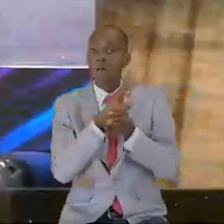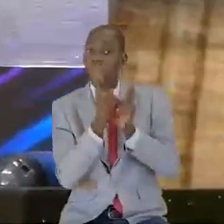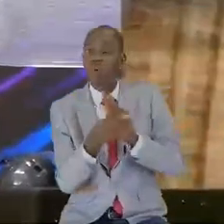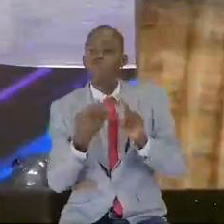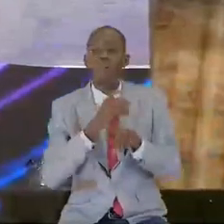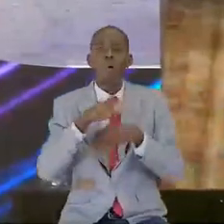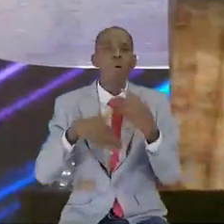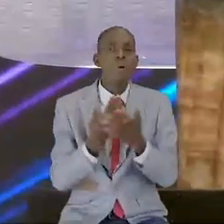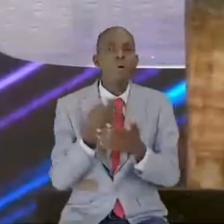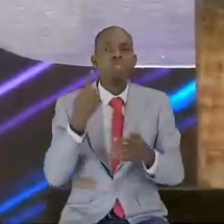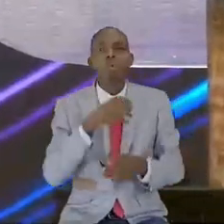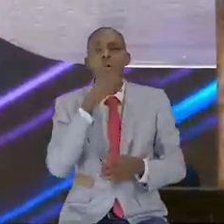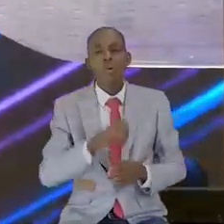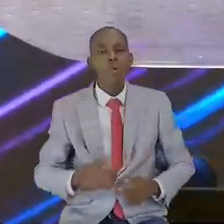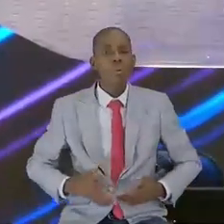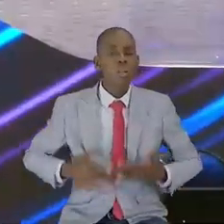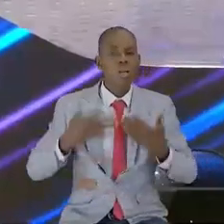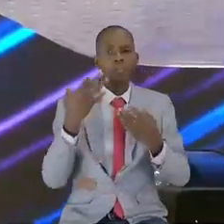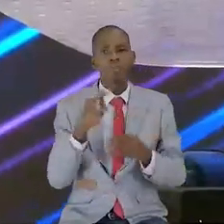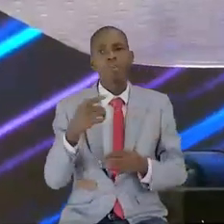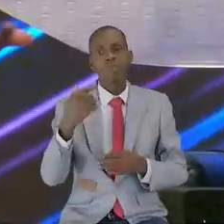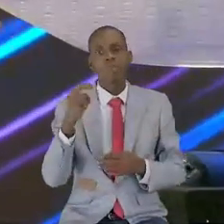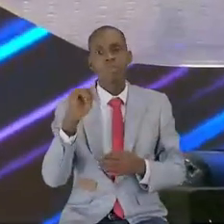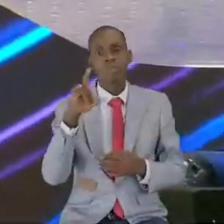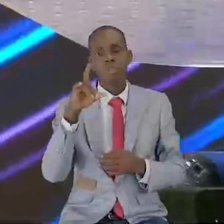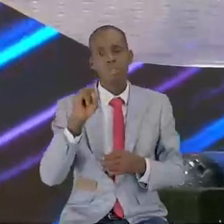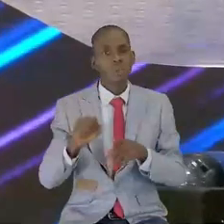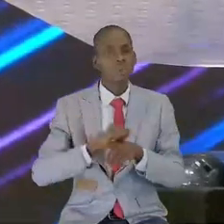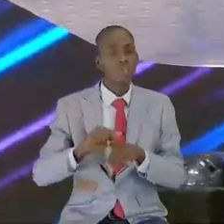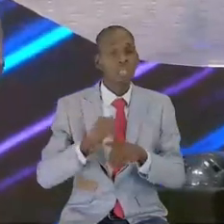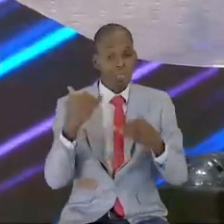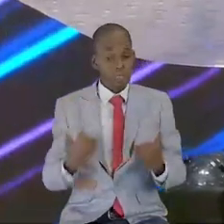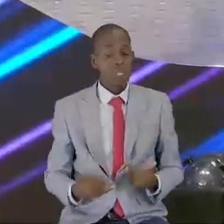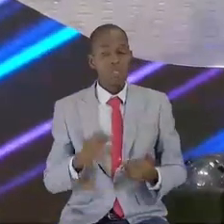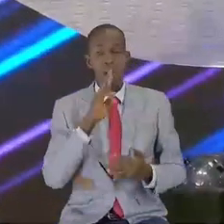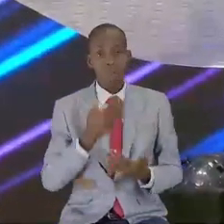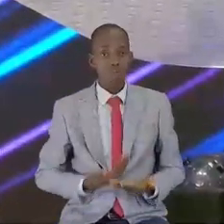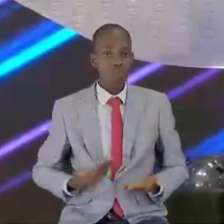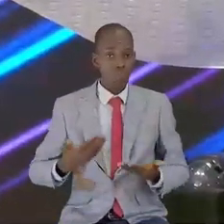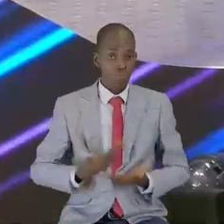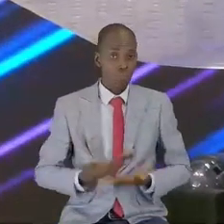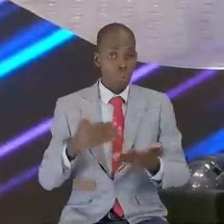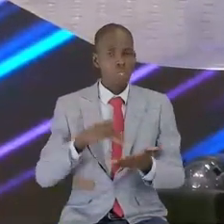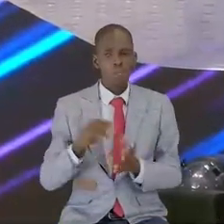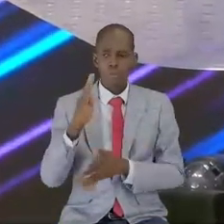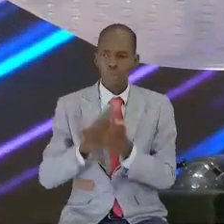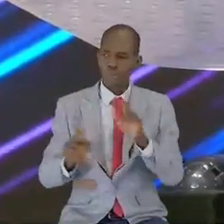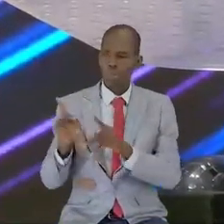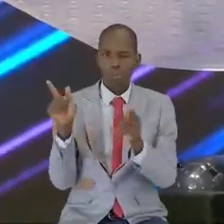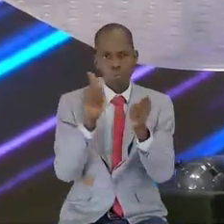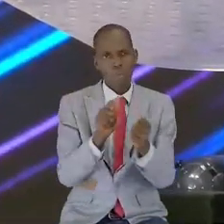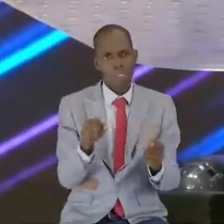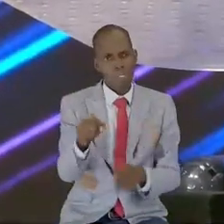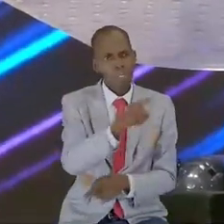repentis de leur ancien style de vie de païen qu'ils menaient avant. Maintenant, ils sont nés de nouveau. Certaines personnes venaient vers eux et